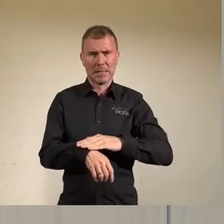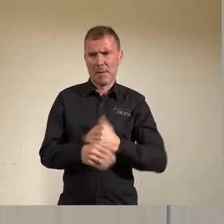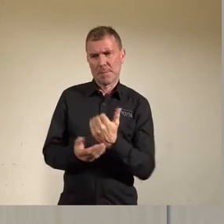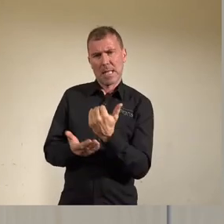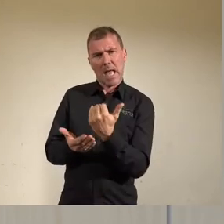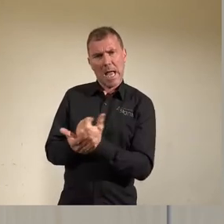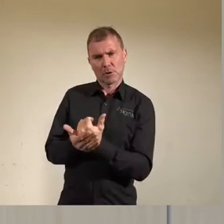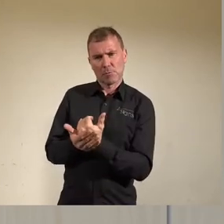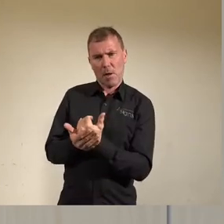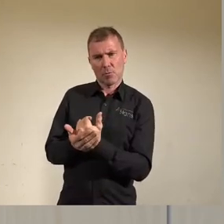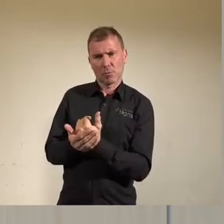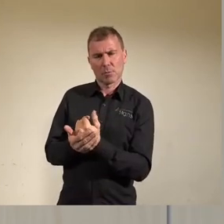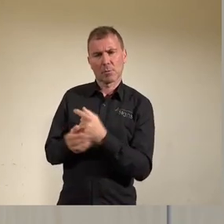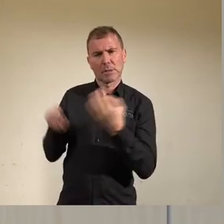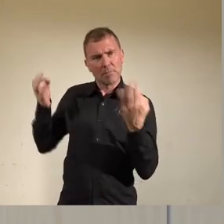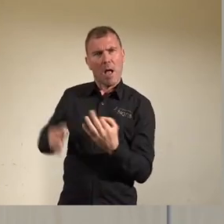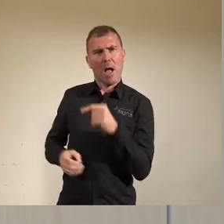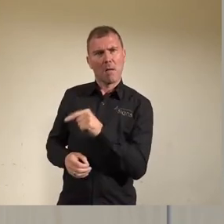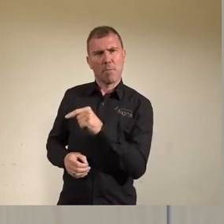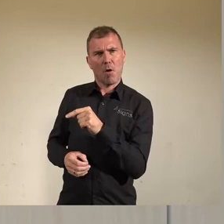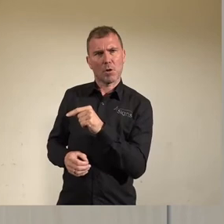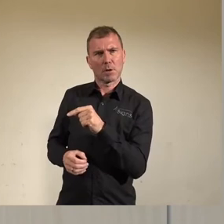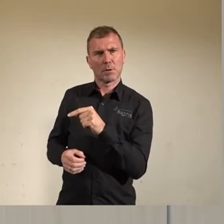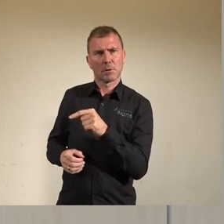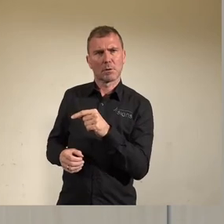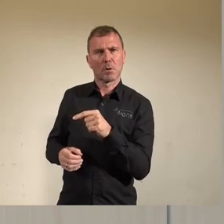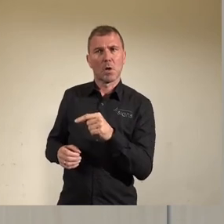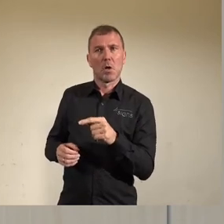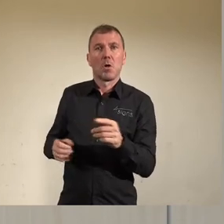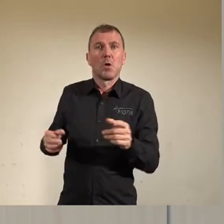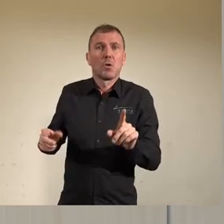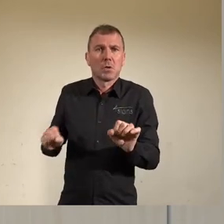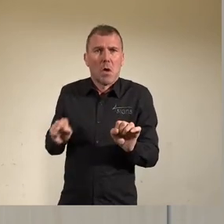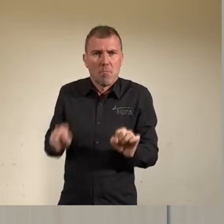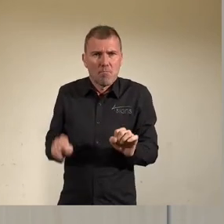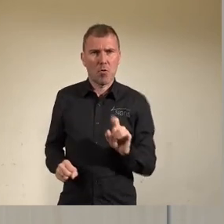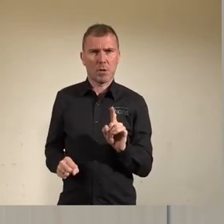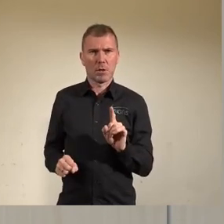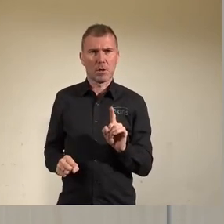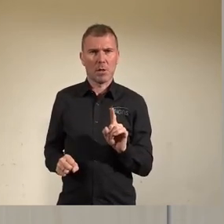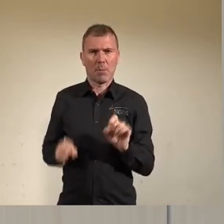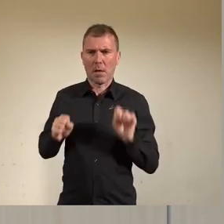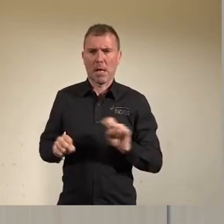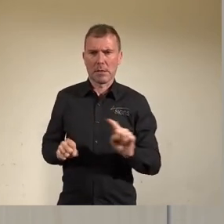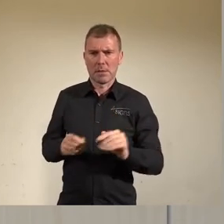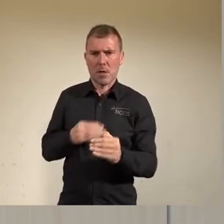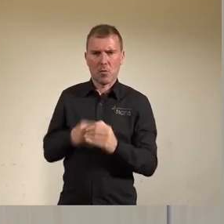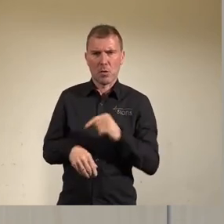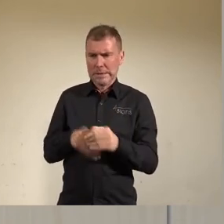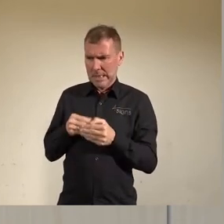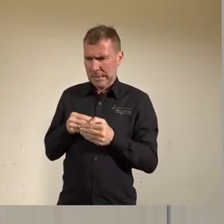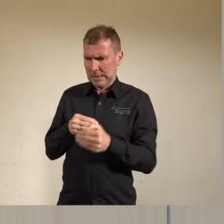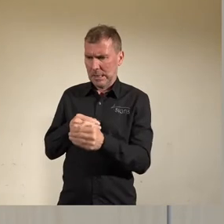dieser Größenordnung, wie dort genannt sind, für möglich. Wir sind aber nicht in der Lage, in der kurzen Zeit, die uns